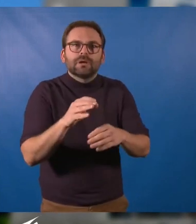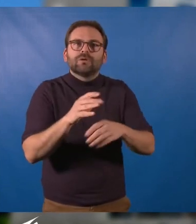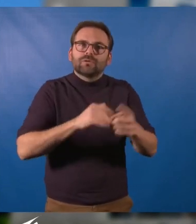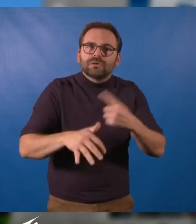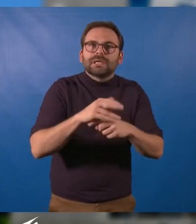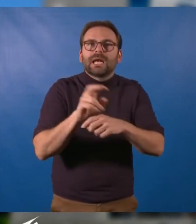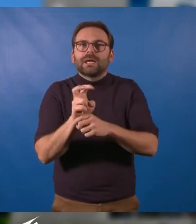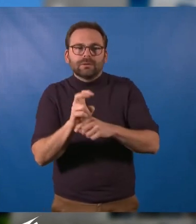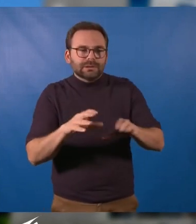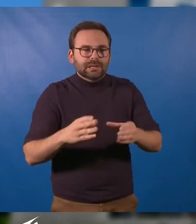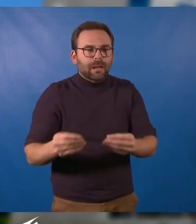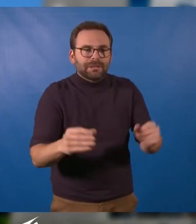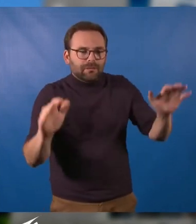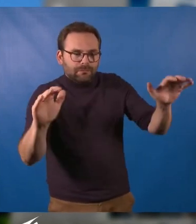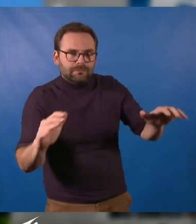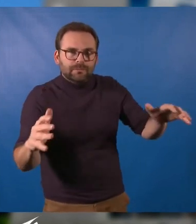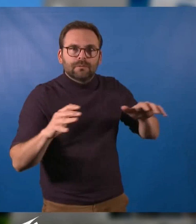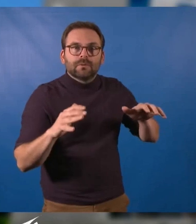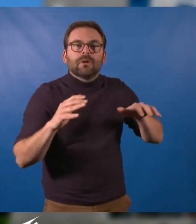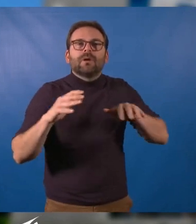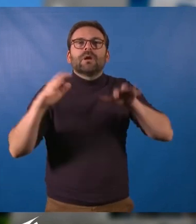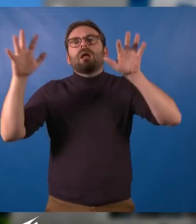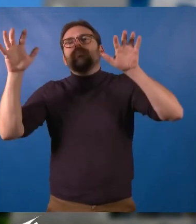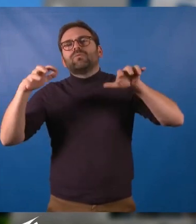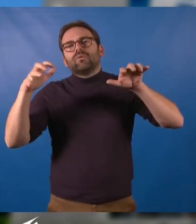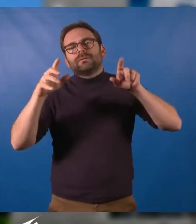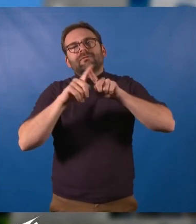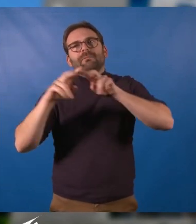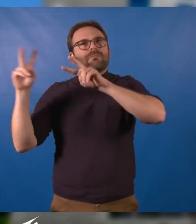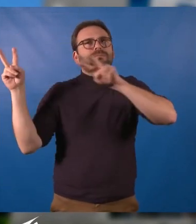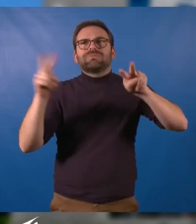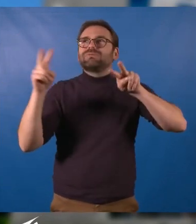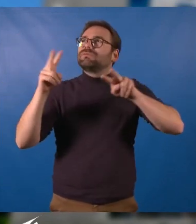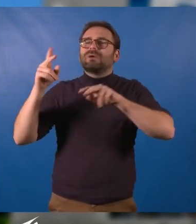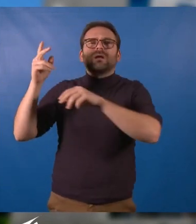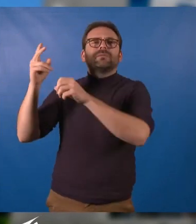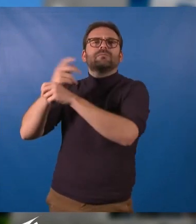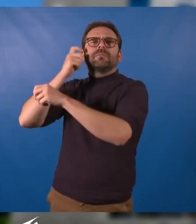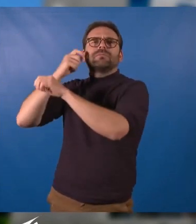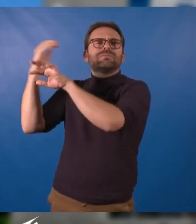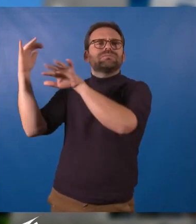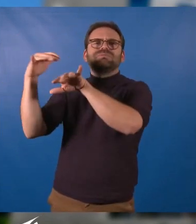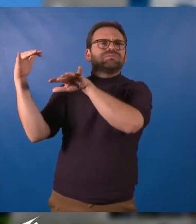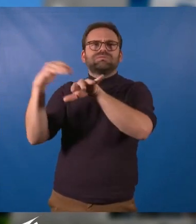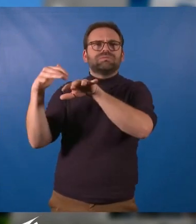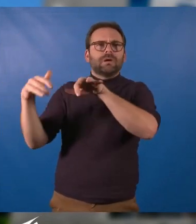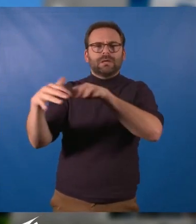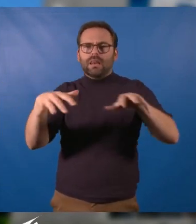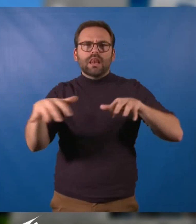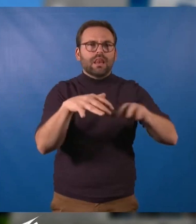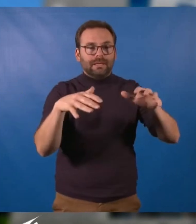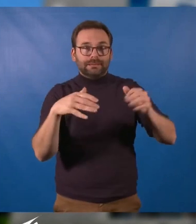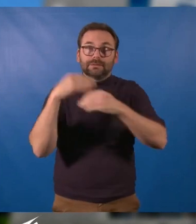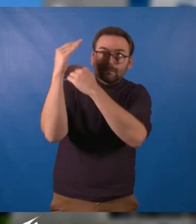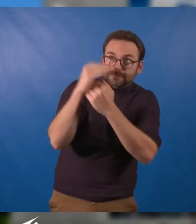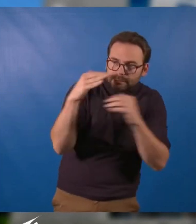qui protège ses habitants de la pluie, ou plutôt de la tempête de mauvais coups portés par le gouvernement et déjà évoqués par